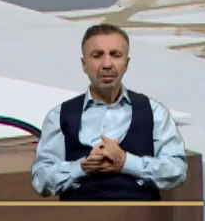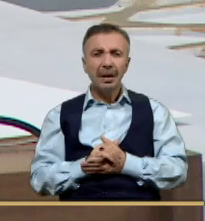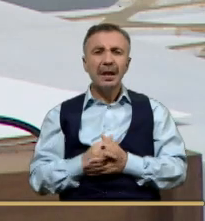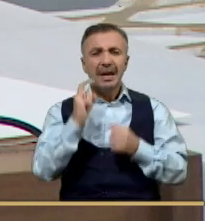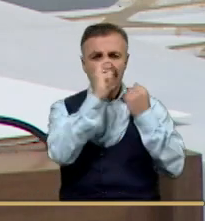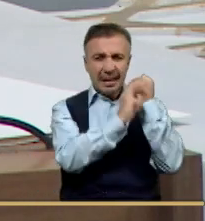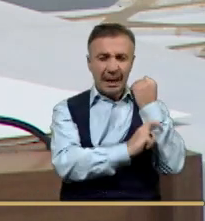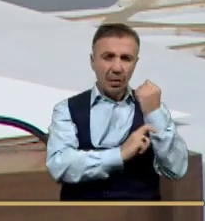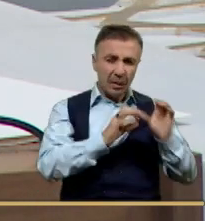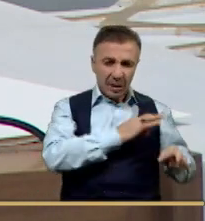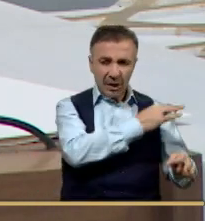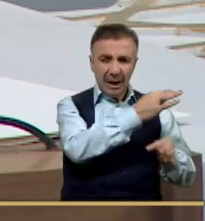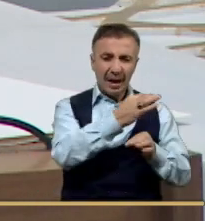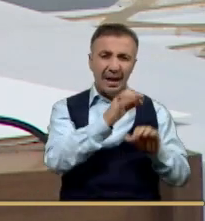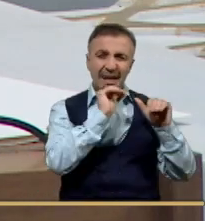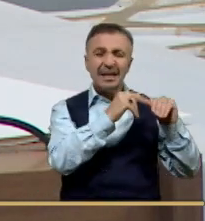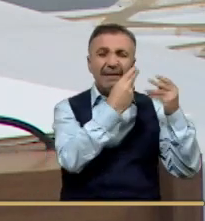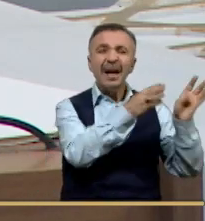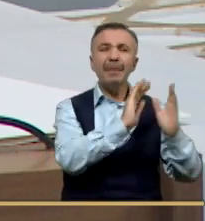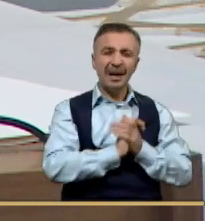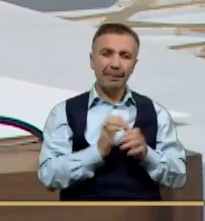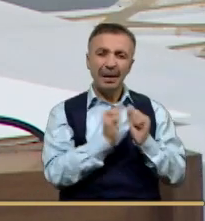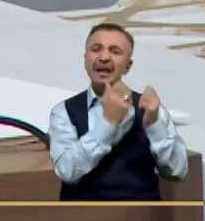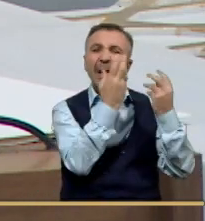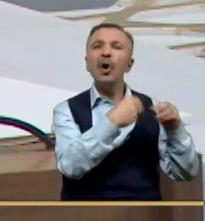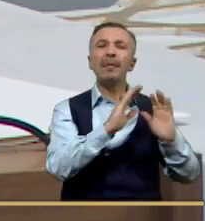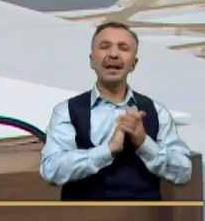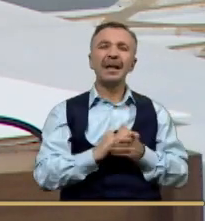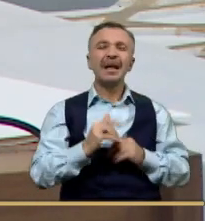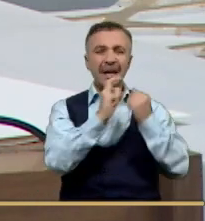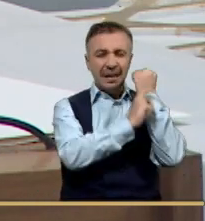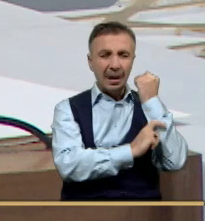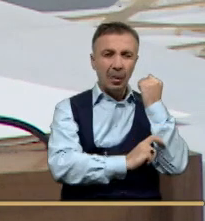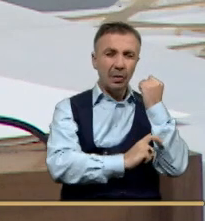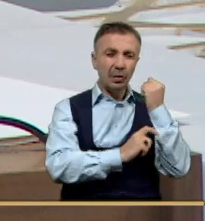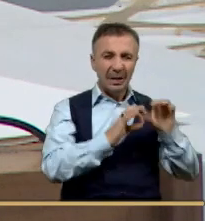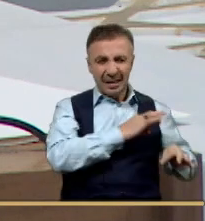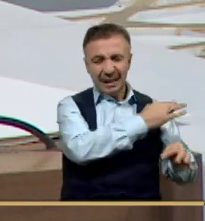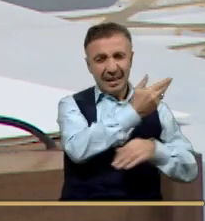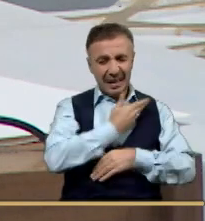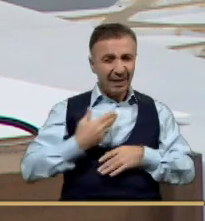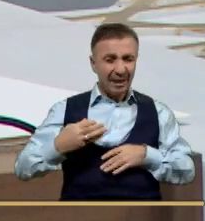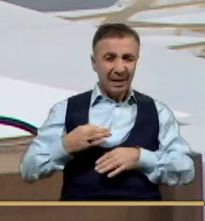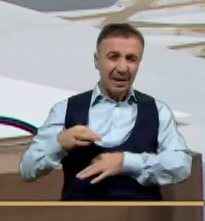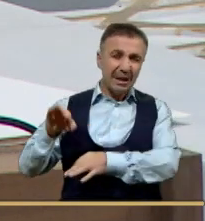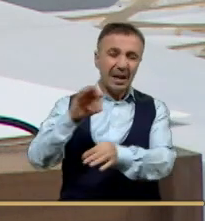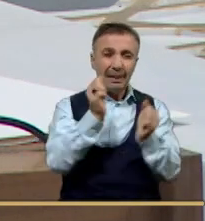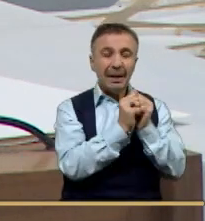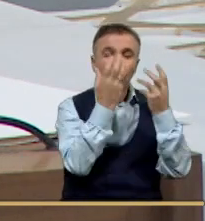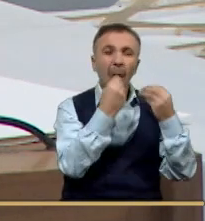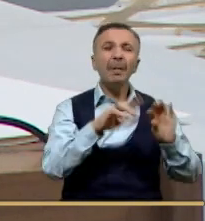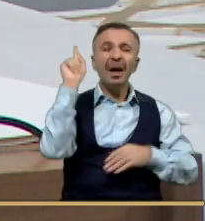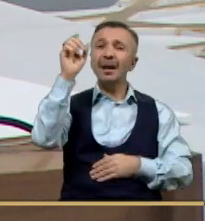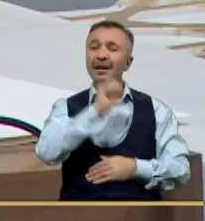Teröristlerle işbirliği yapmayın. Teröristleri sevenlerle de işbirliği yapmayın. Allah'tan korkun.